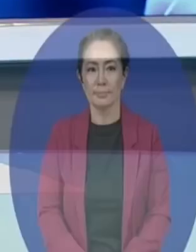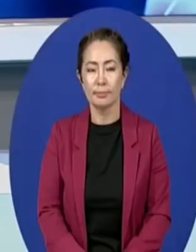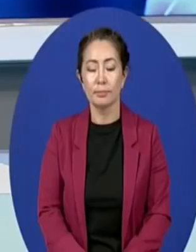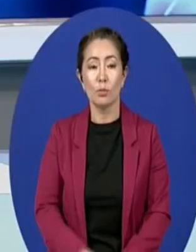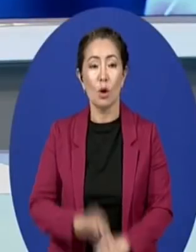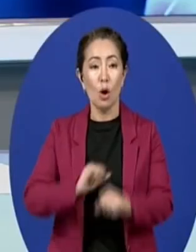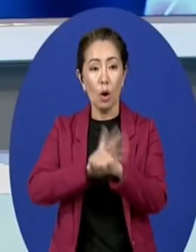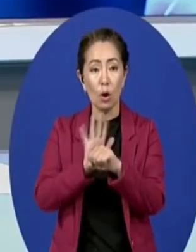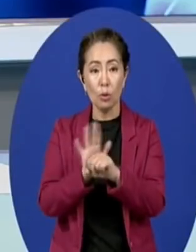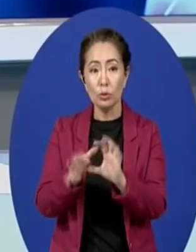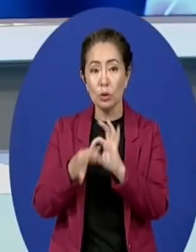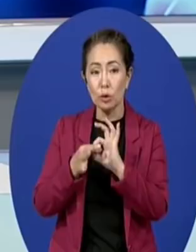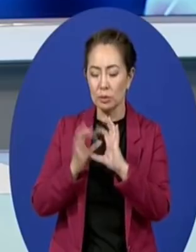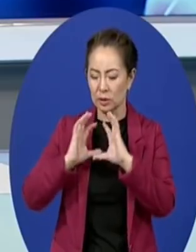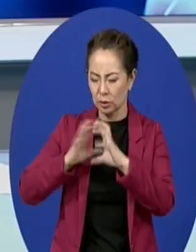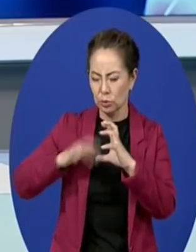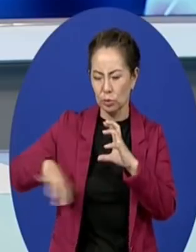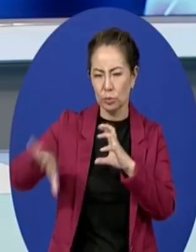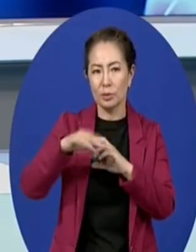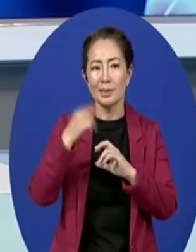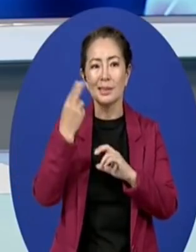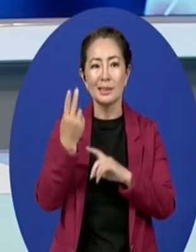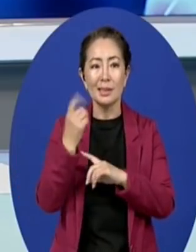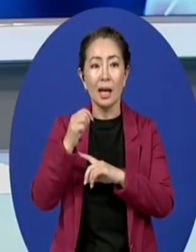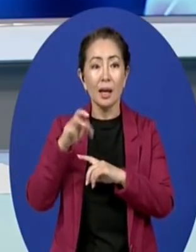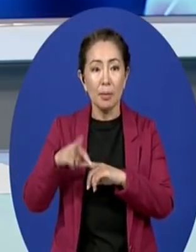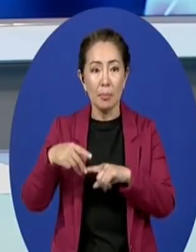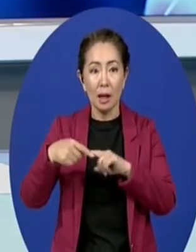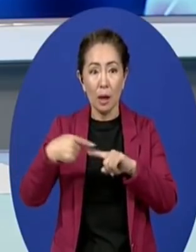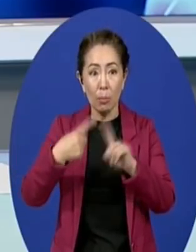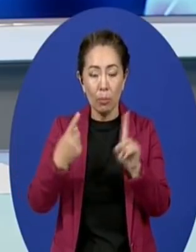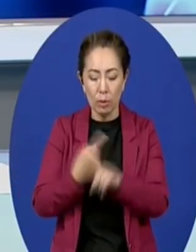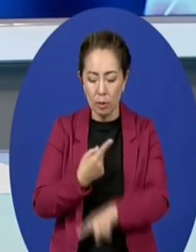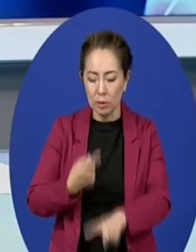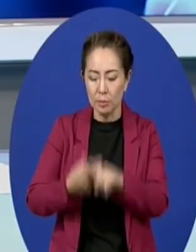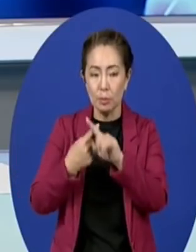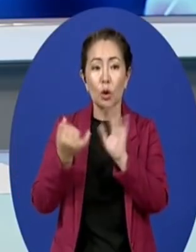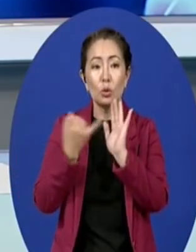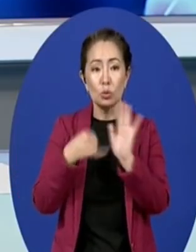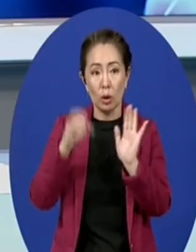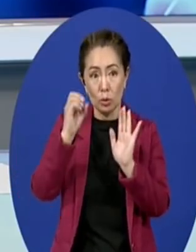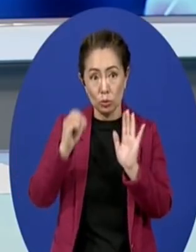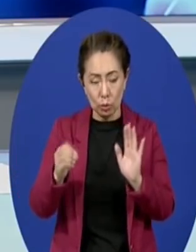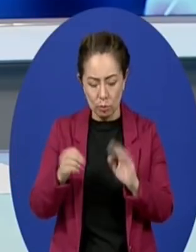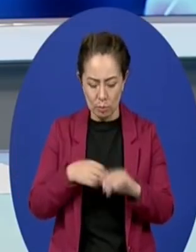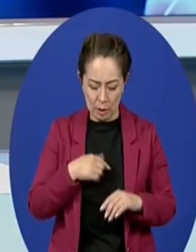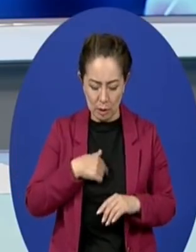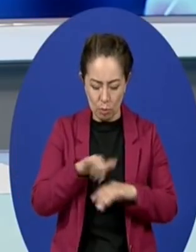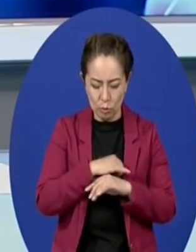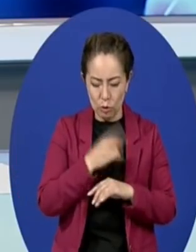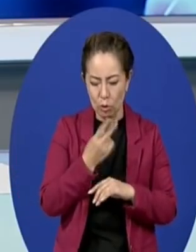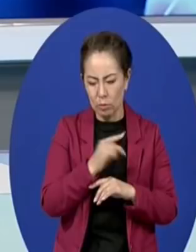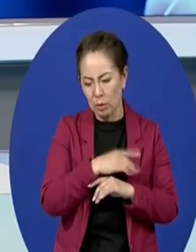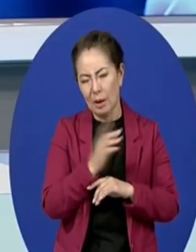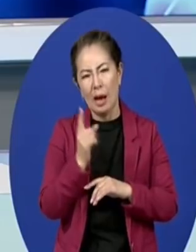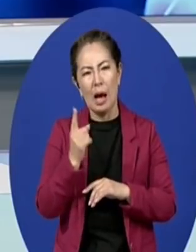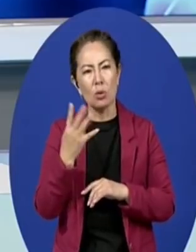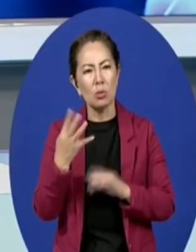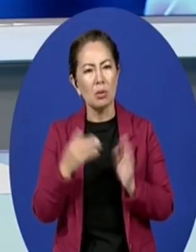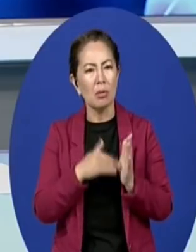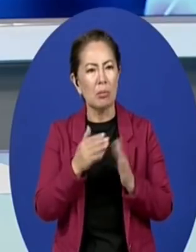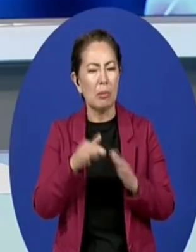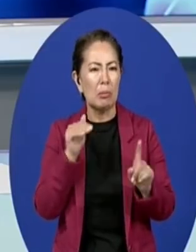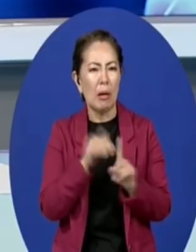Цар тахлаас шалтгаалаад дэлхийн дахин цахим гэмт хэрэг 600% өссөн байна. Харин манай улсад он гарсаар нийтдээ 14 тэрбум удаагийн хандал